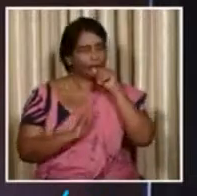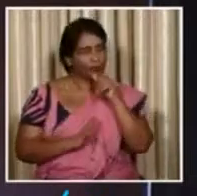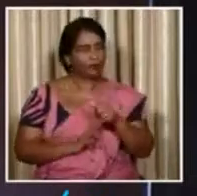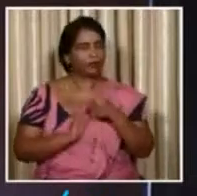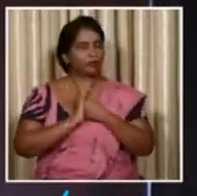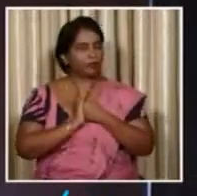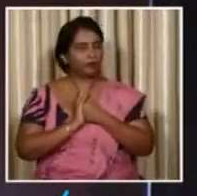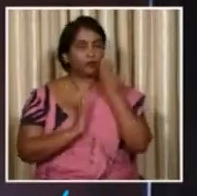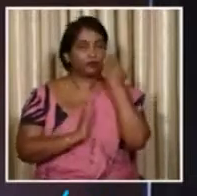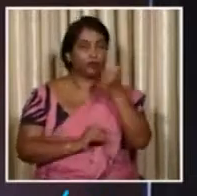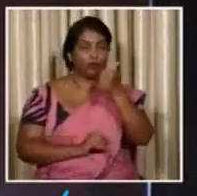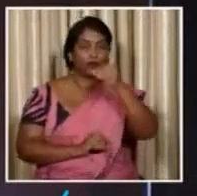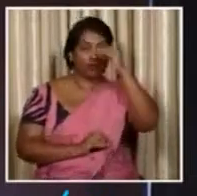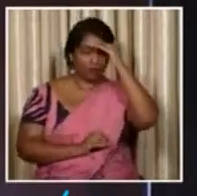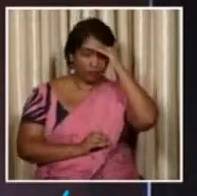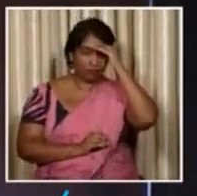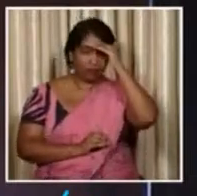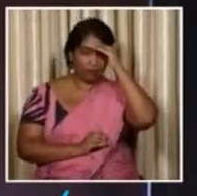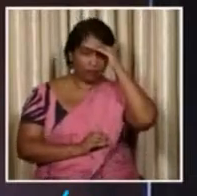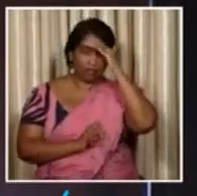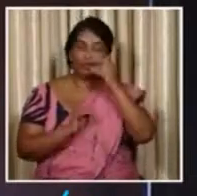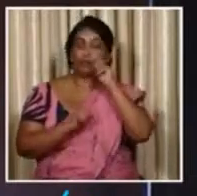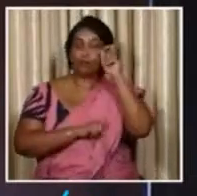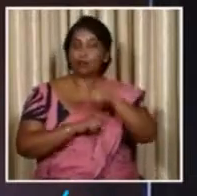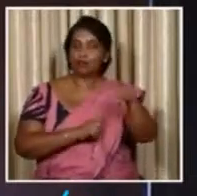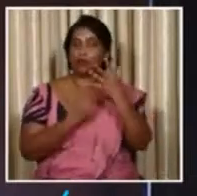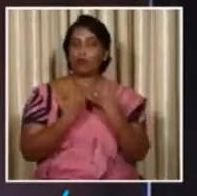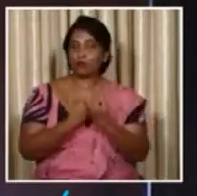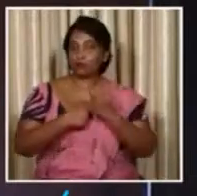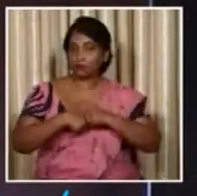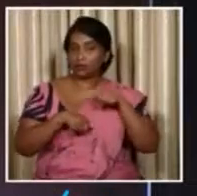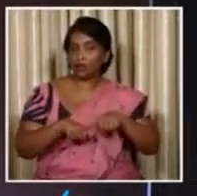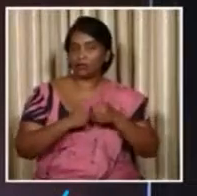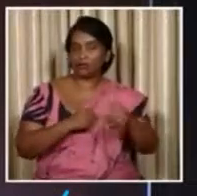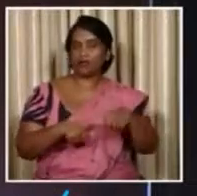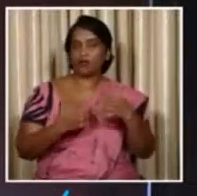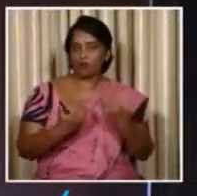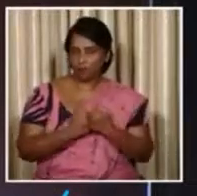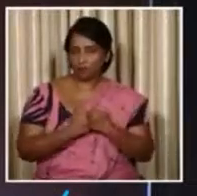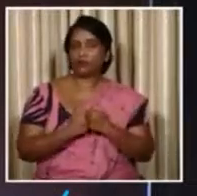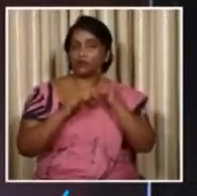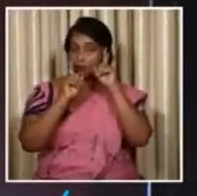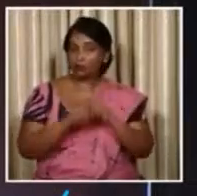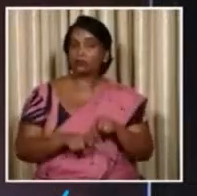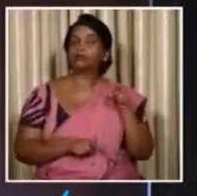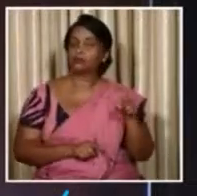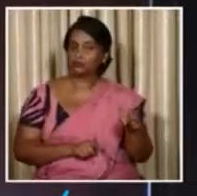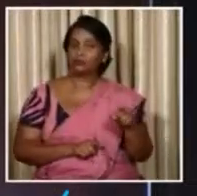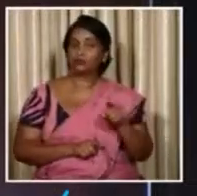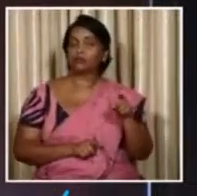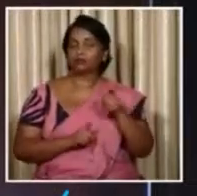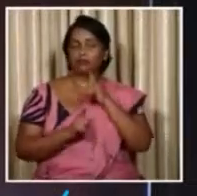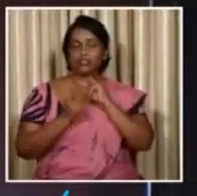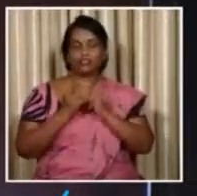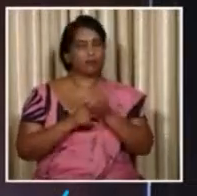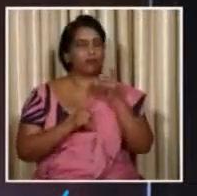සදාචාරයට ආදර්ශයක් වන නායකයන් අපේ ජනතාවට අවශ්‍ය වෙන අවස්ථාව දැන් උදා වෙලා තිබෙනවා. ඒ ස්ථානයේ එතුමා